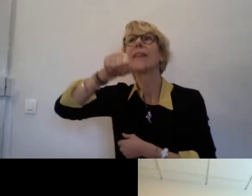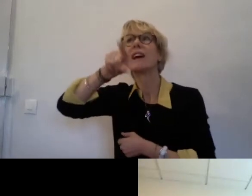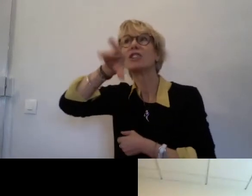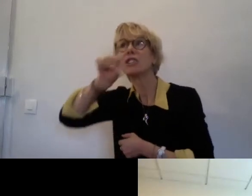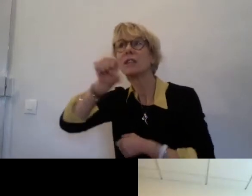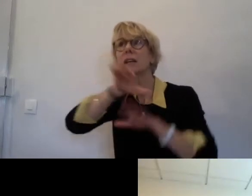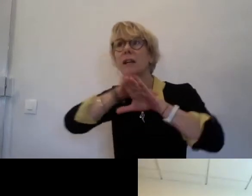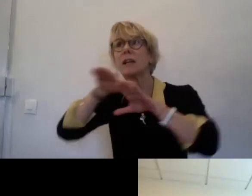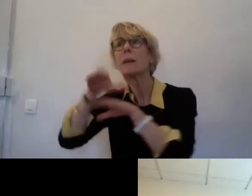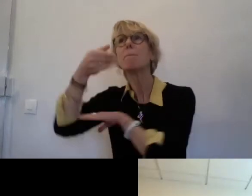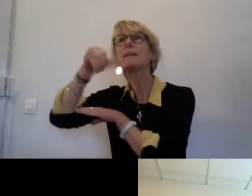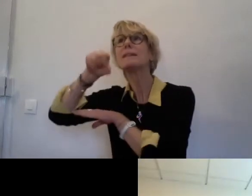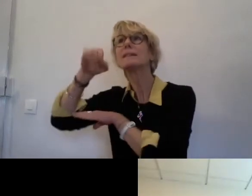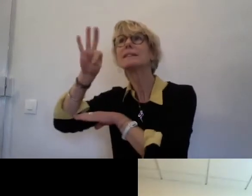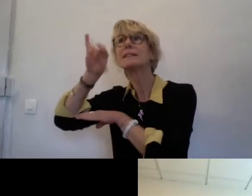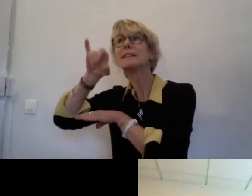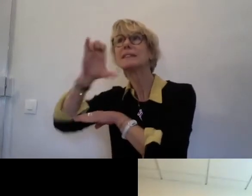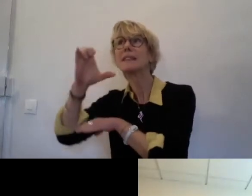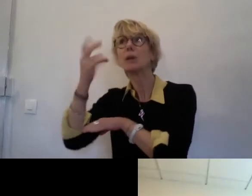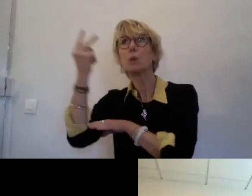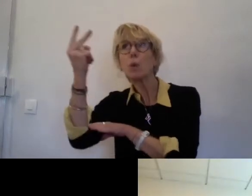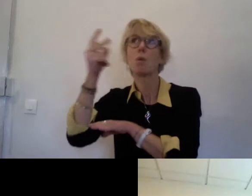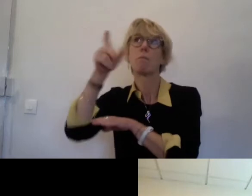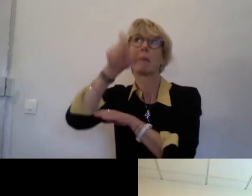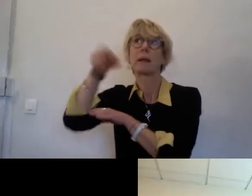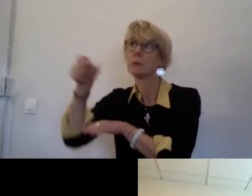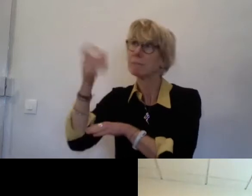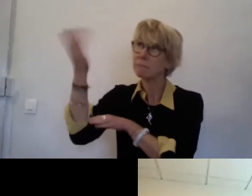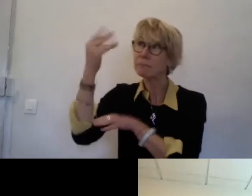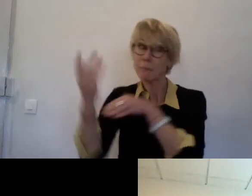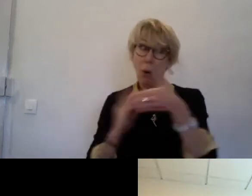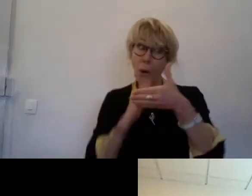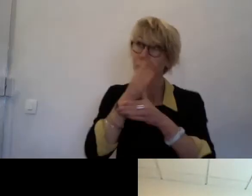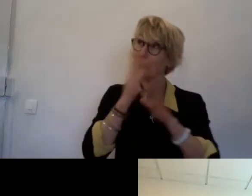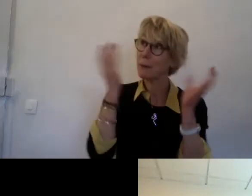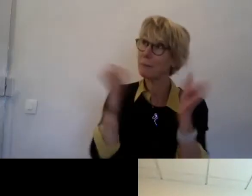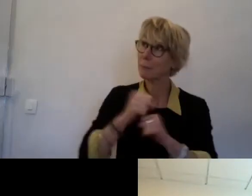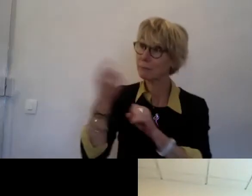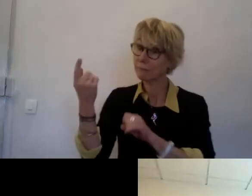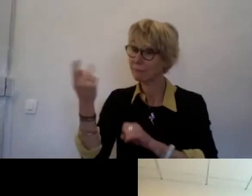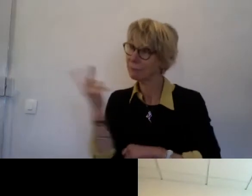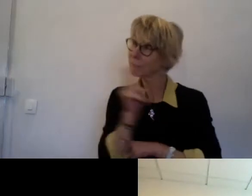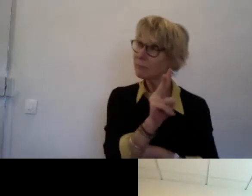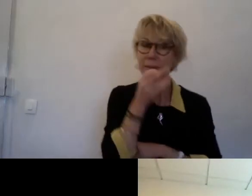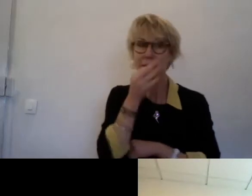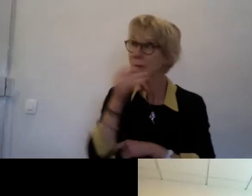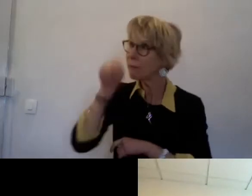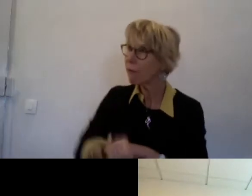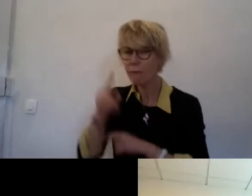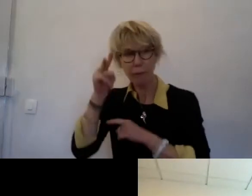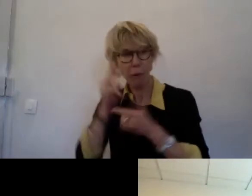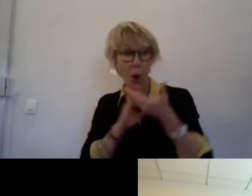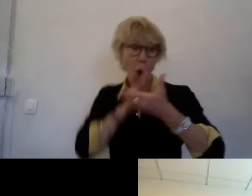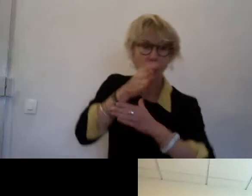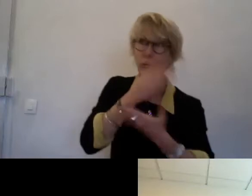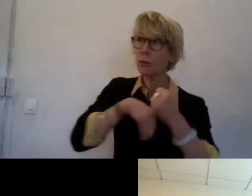Bretonneau avec l'idée qu'on devait réintroduire absolument la vie extérieure dans l'hôpital. Sur Montmartre, on a pas mal